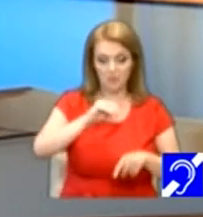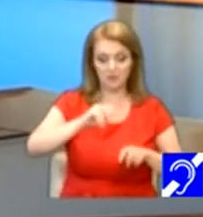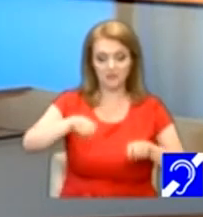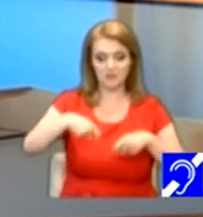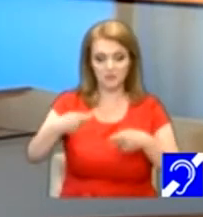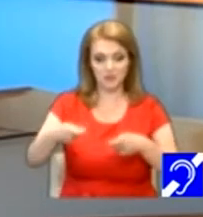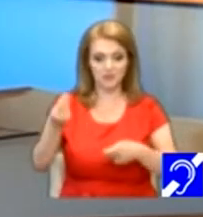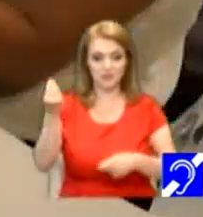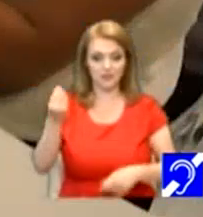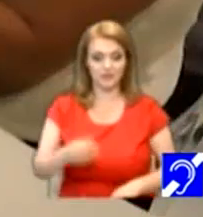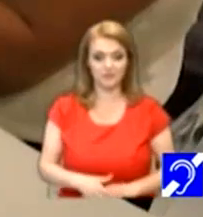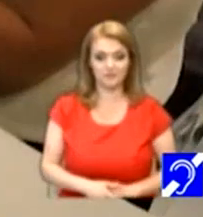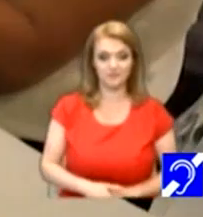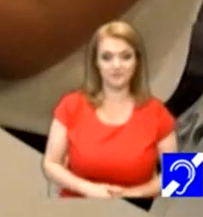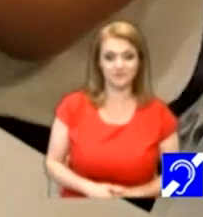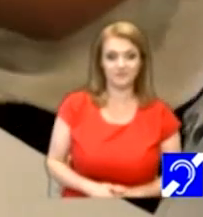financiare.